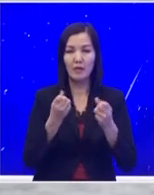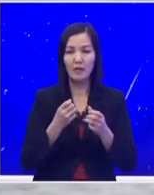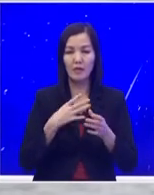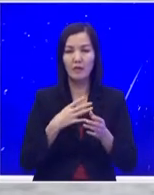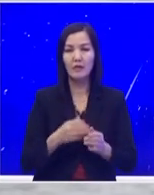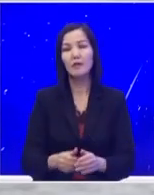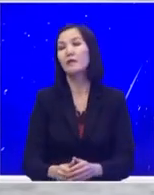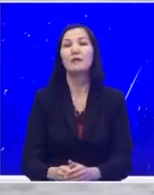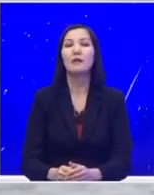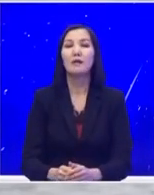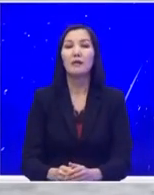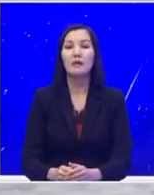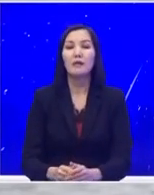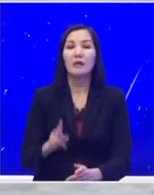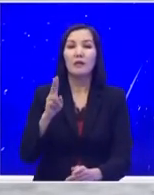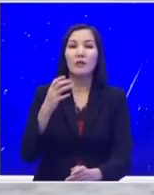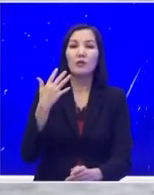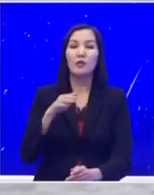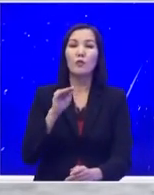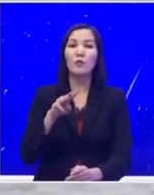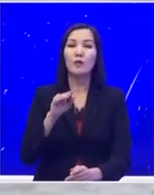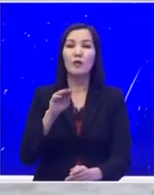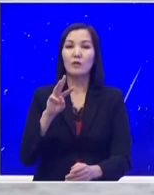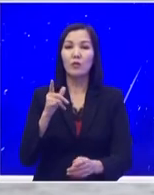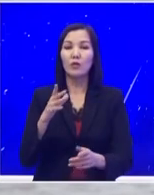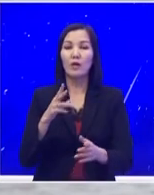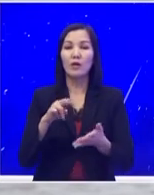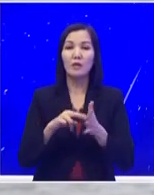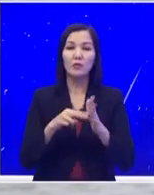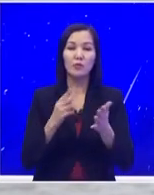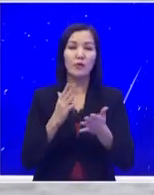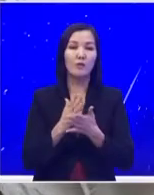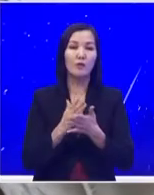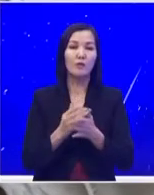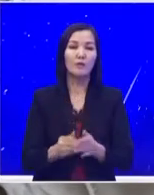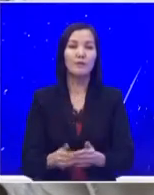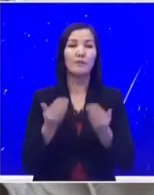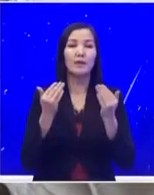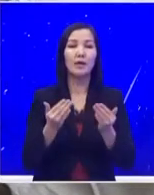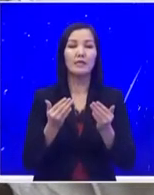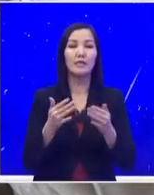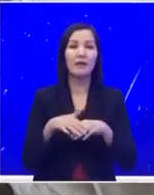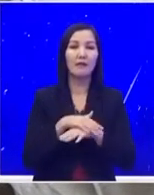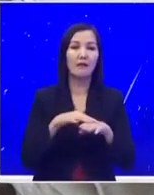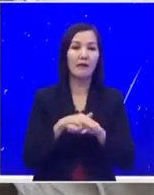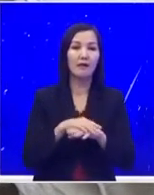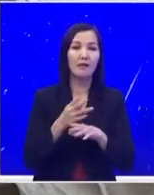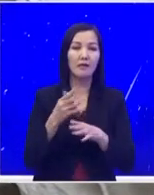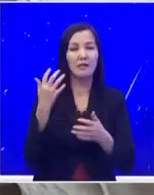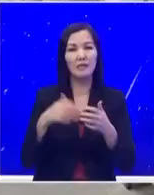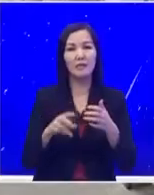сол 250 мың тоннаға шықсақ деп ойлап отырмыз. Қазір отандық нарықта қанттың орташа